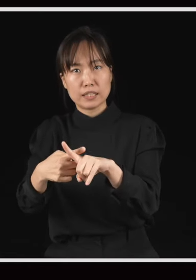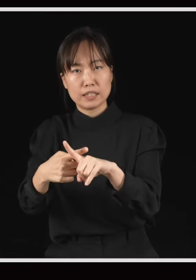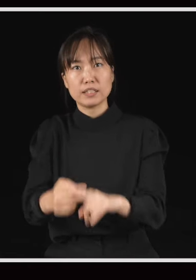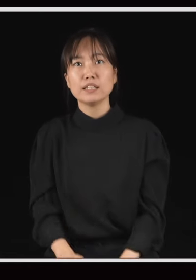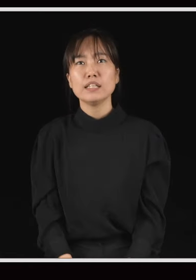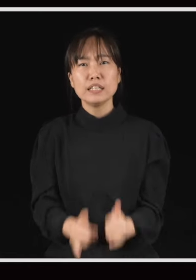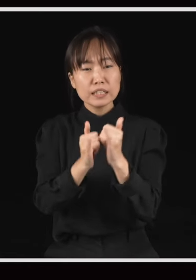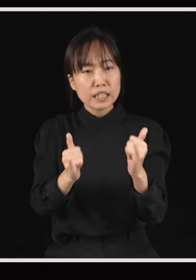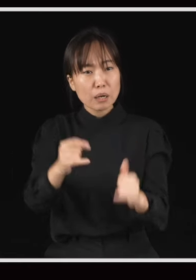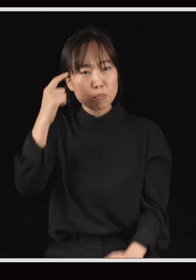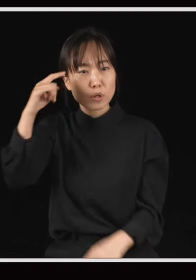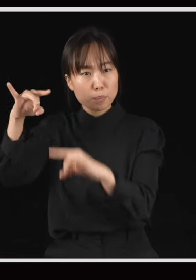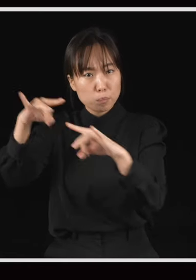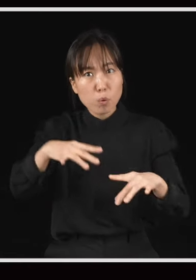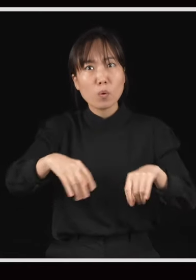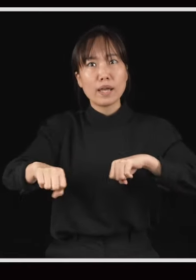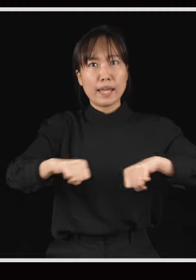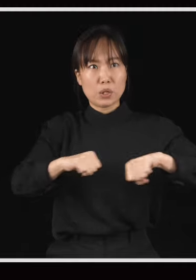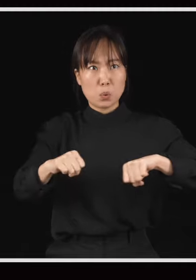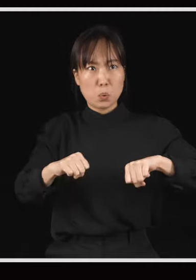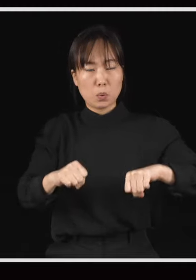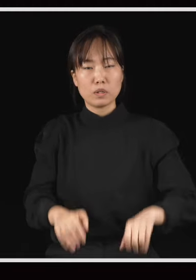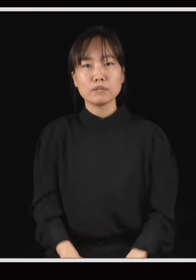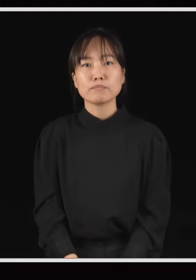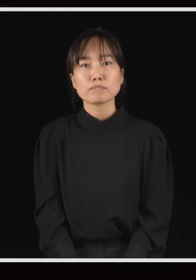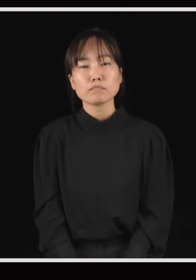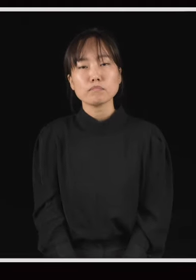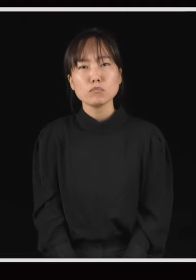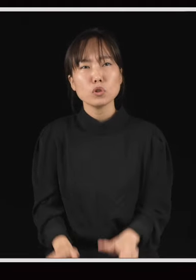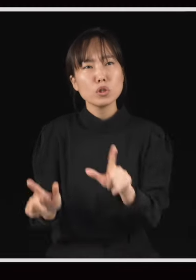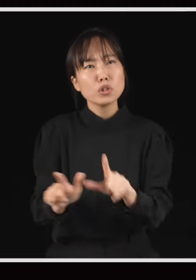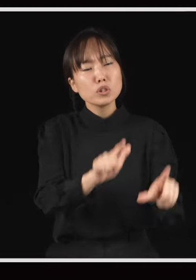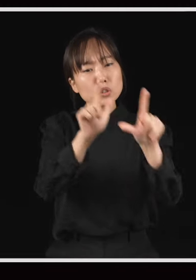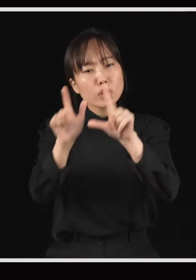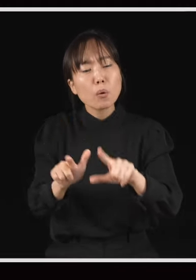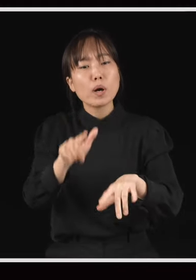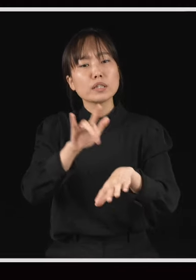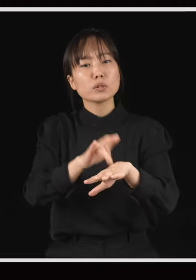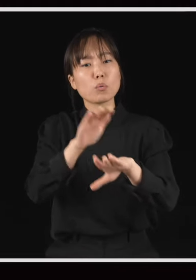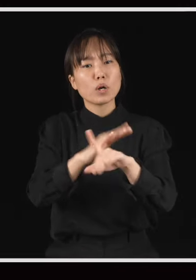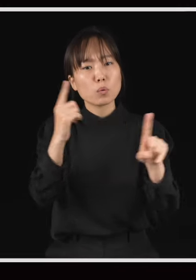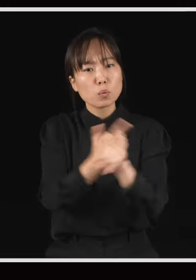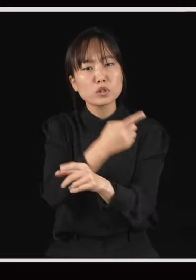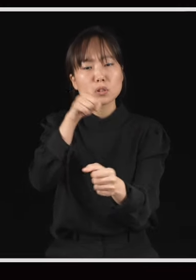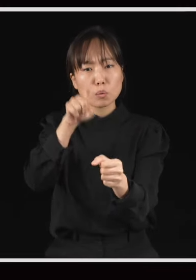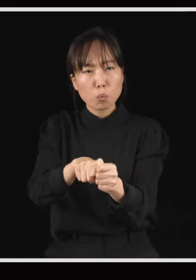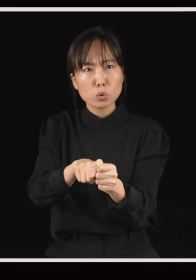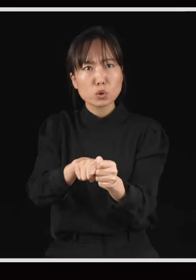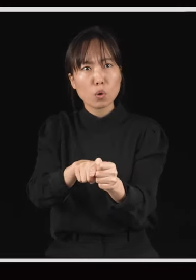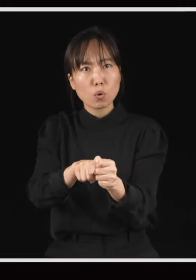정체성이 지시하는 대로 사람은 가게 돼 있습니다. 근데 대부분의 생활 습관